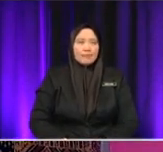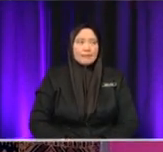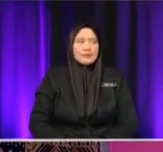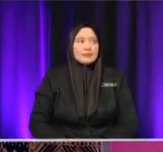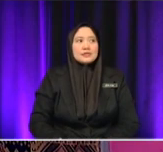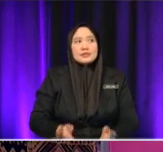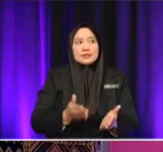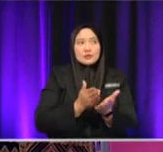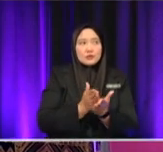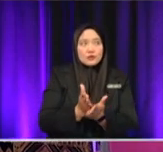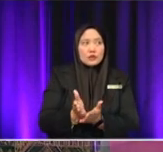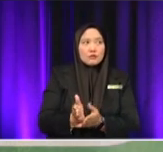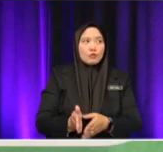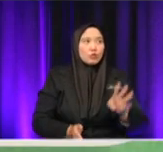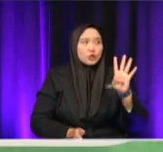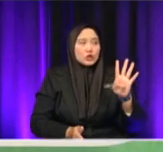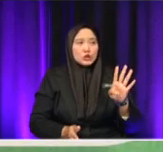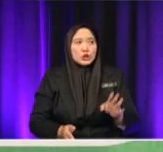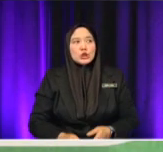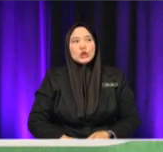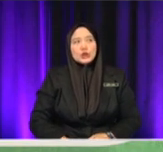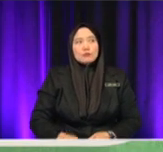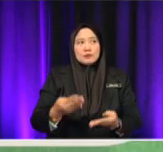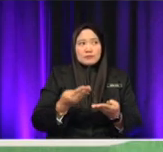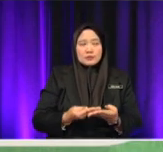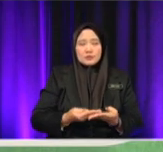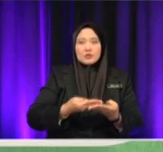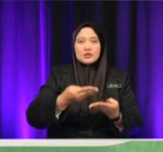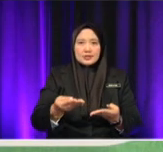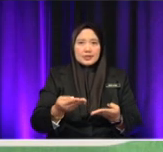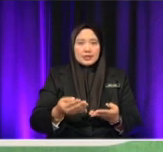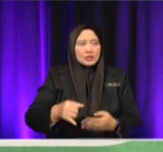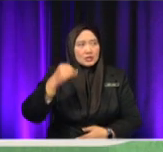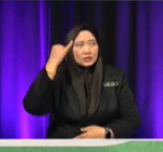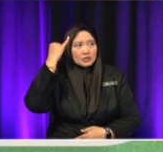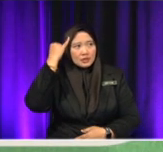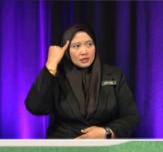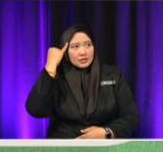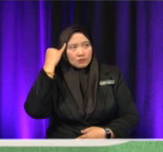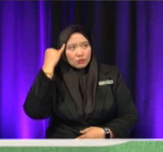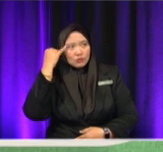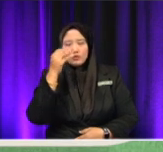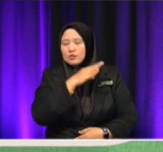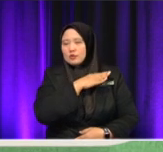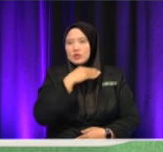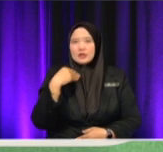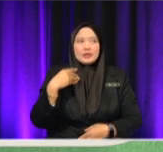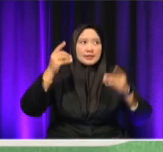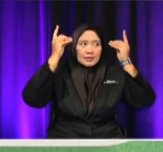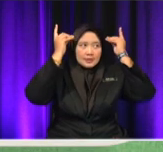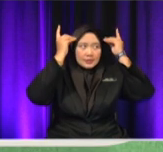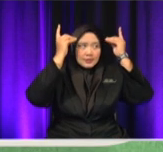yang keempat Memberikan ilmu pengetahuan dan juga didikan agama secukupnya kepada istri menurut